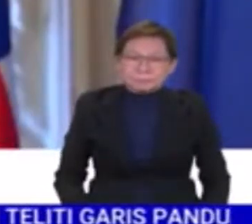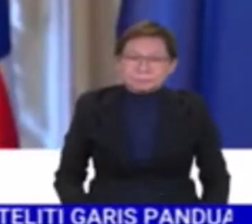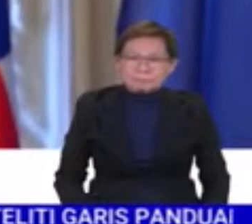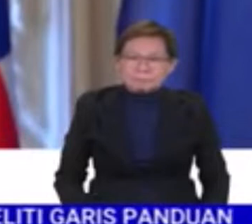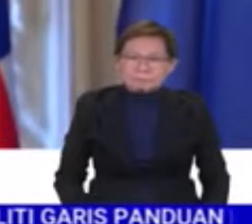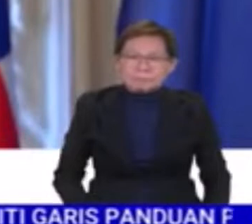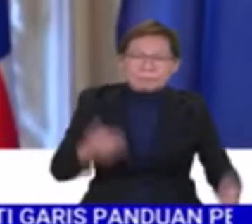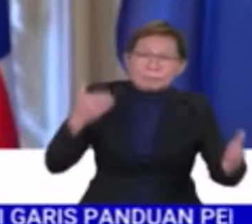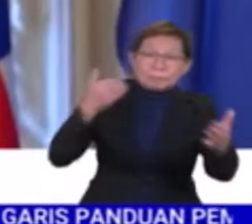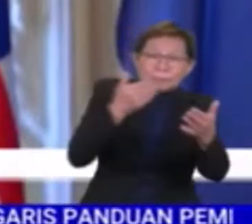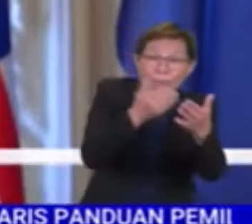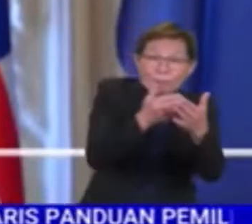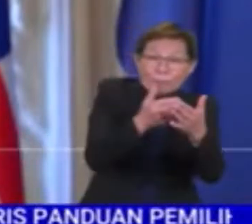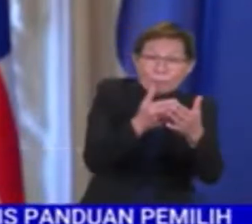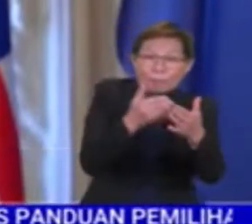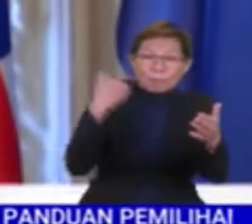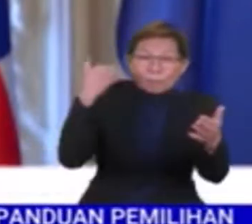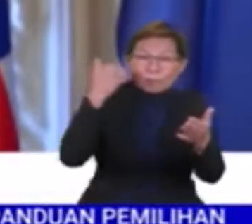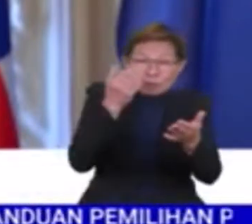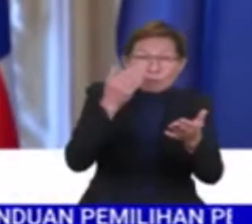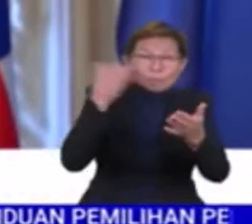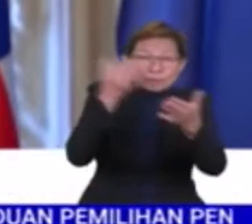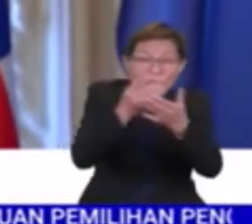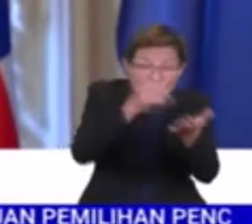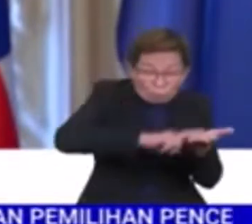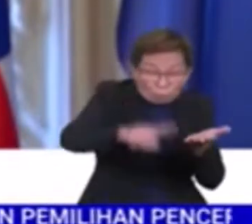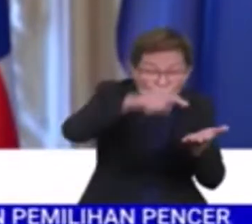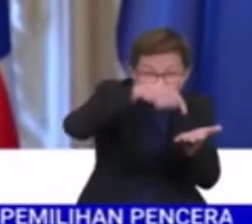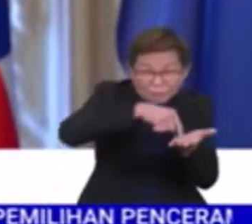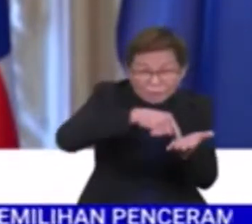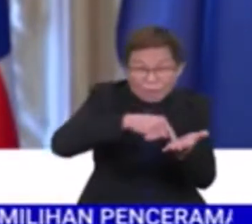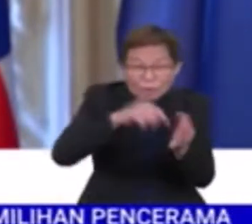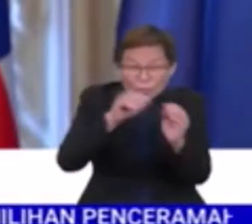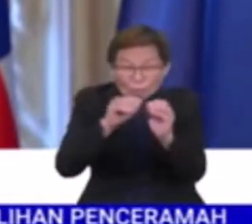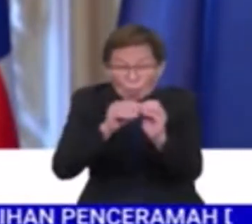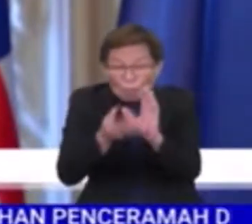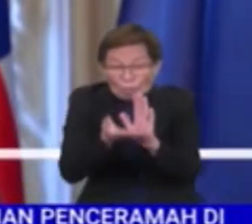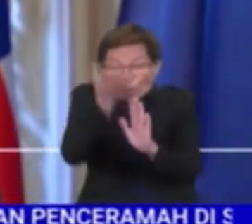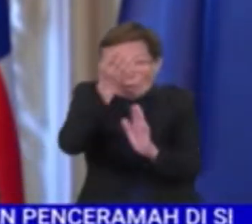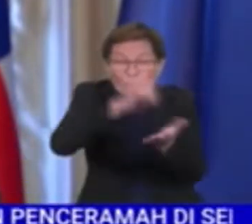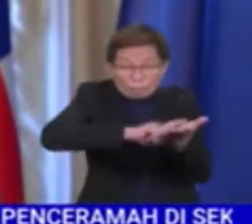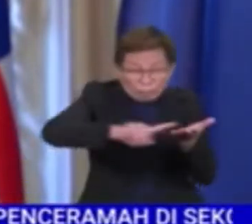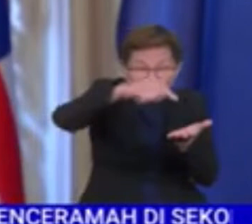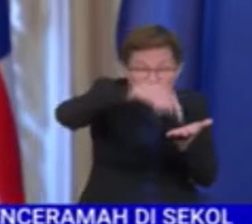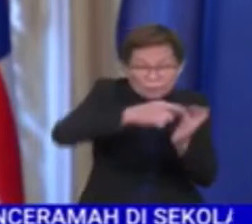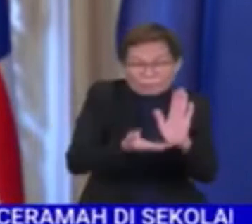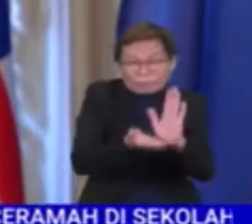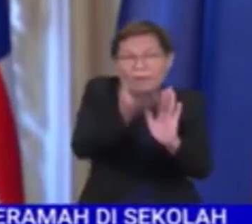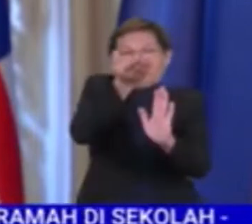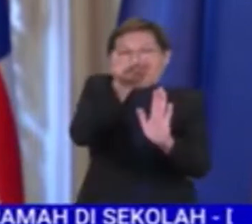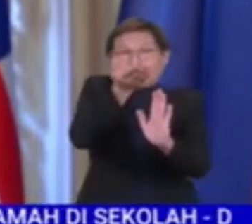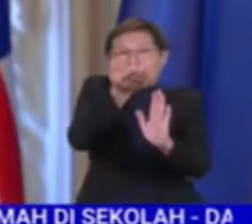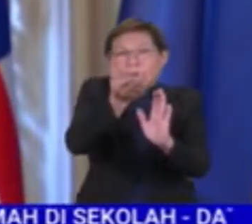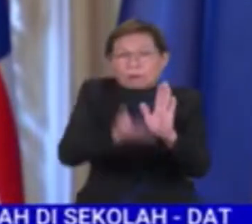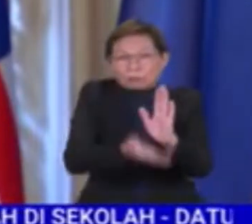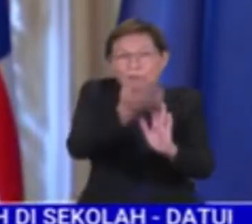Dan menjelang hujung minggu ini, jumlah ini akan meningkat lagi. Bermakna pada minggu ini telah naik kepada